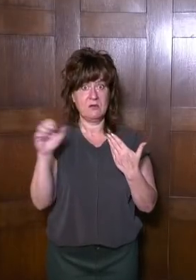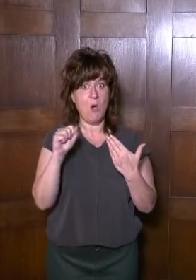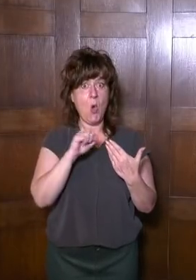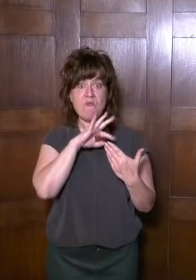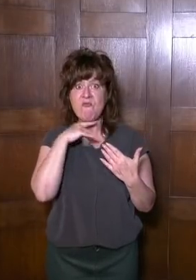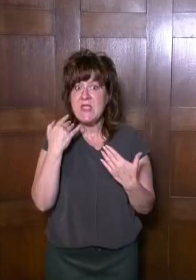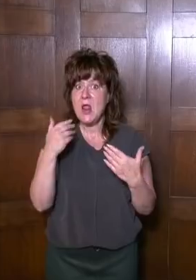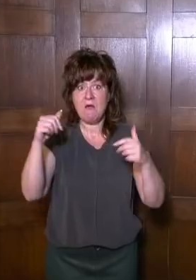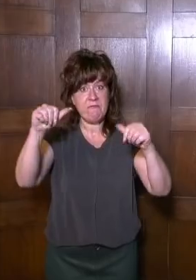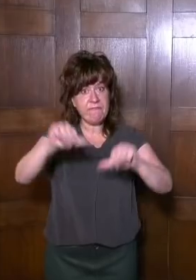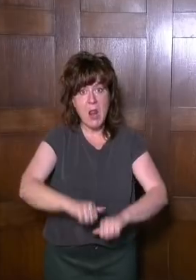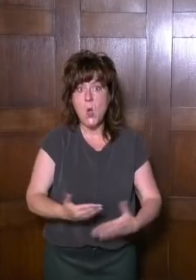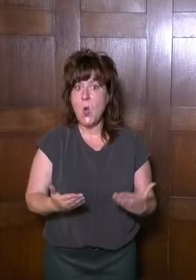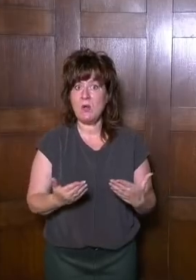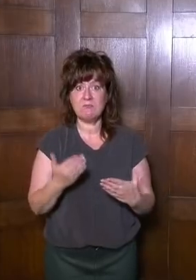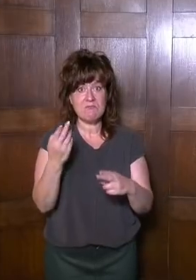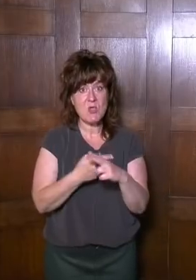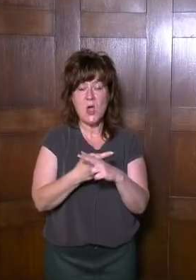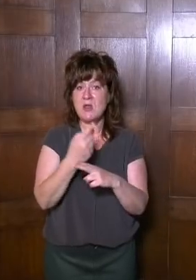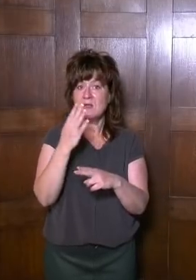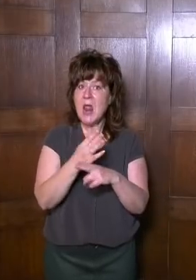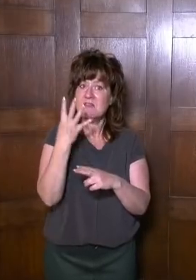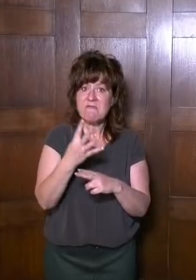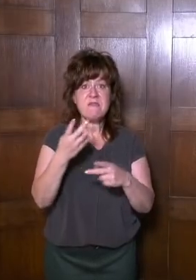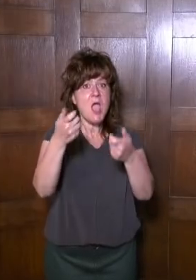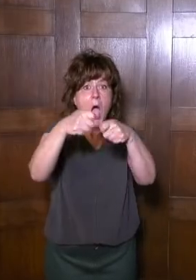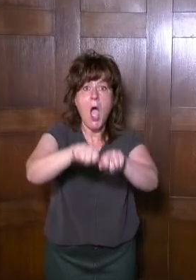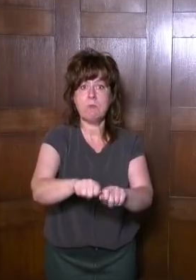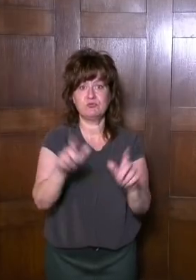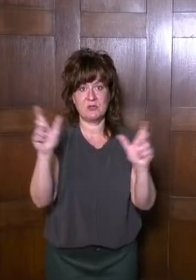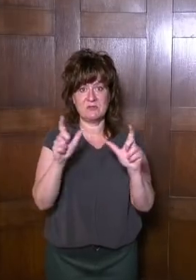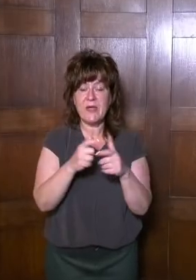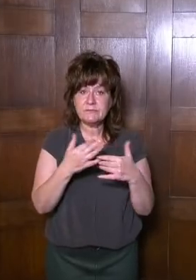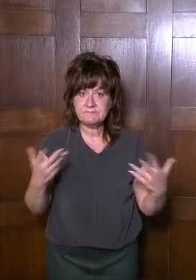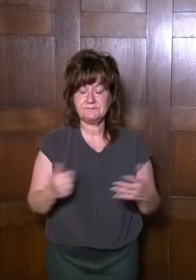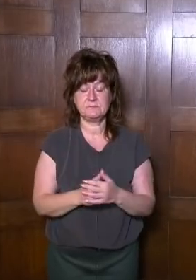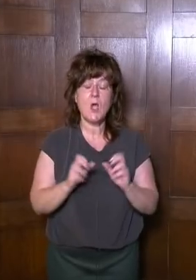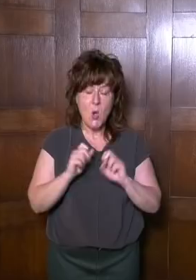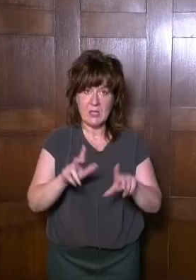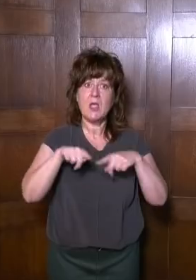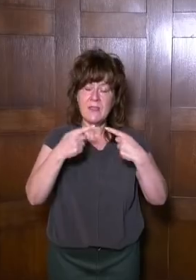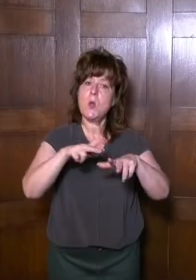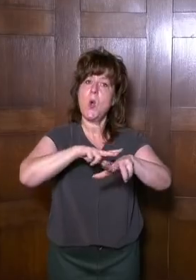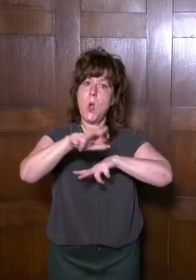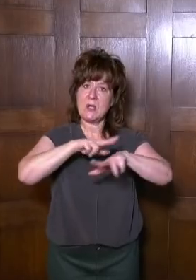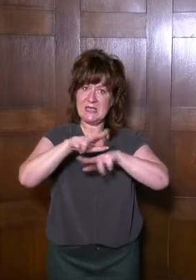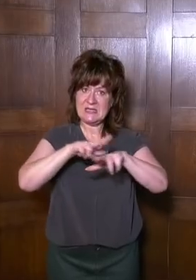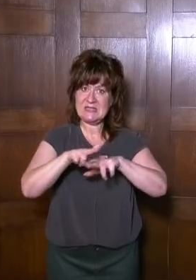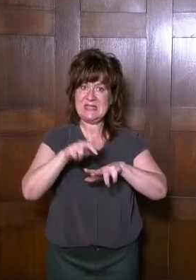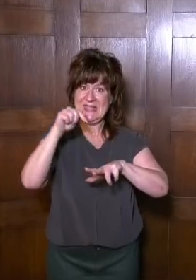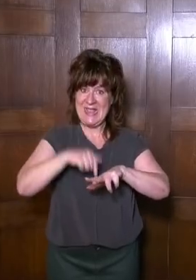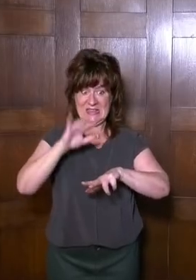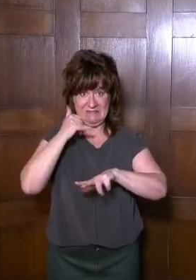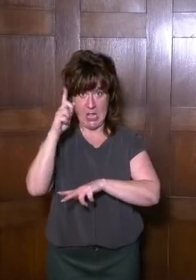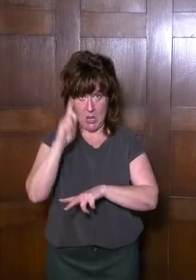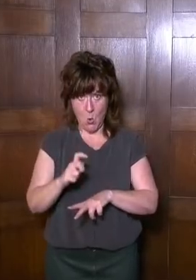geht. Gerade in der 4. Klasse Abschlussfeiern etc. Gut, als wir das organisiert haben, haben wir gesagt, jetzt geht es wieder